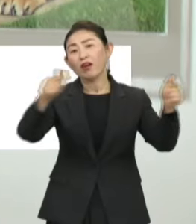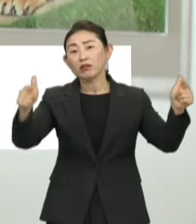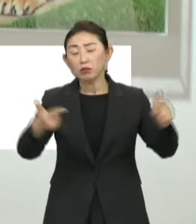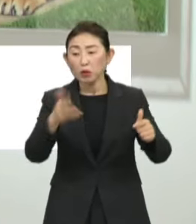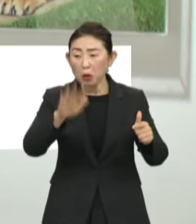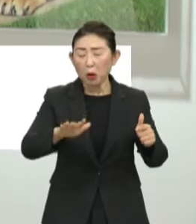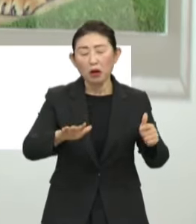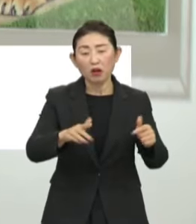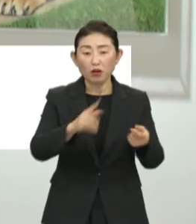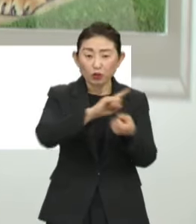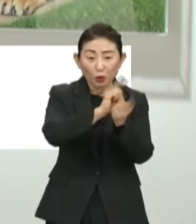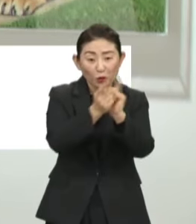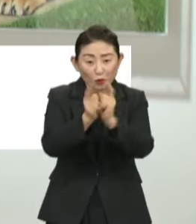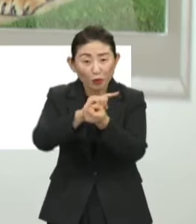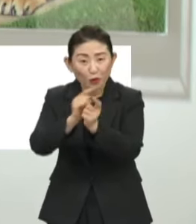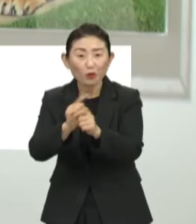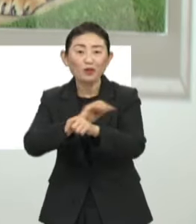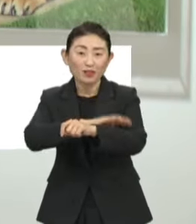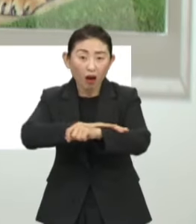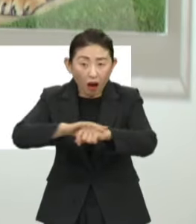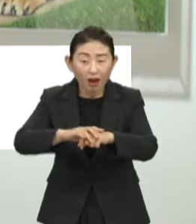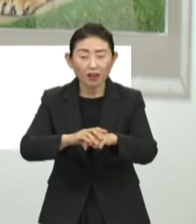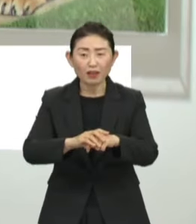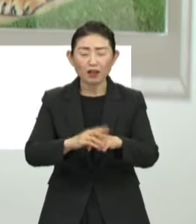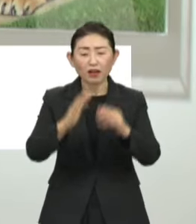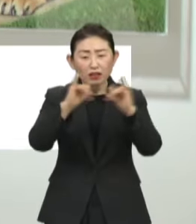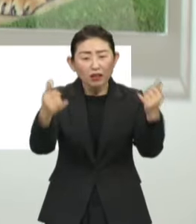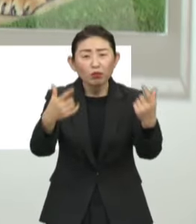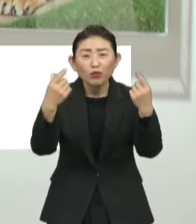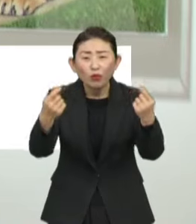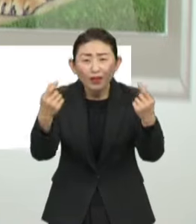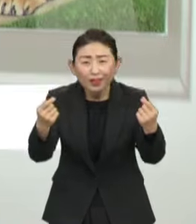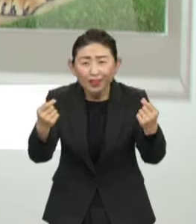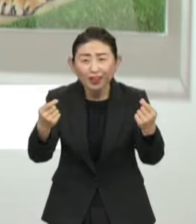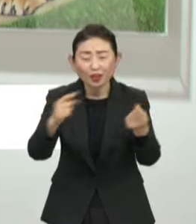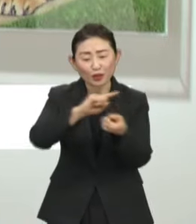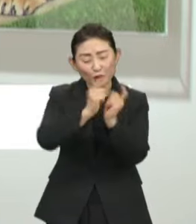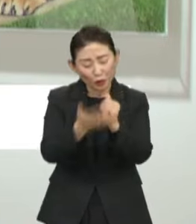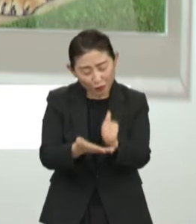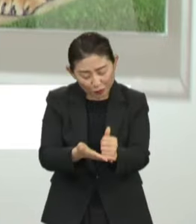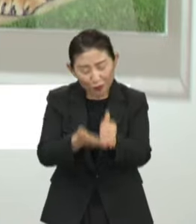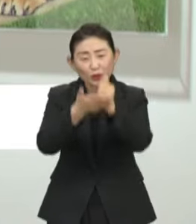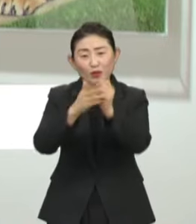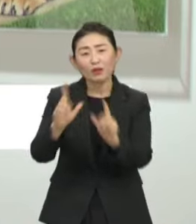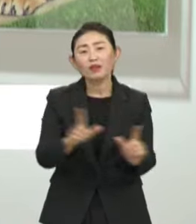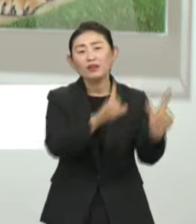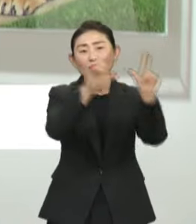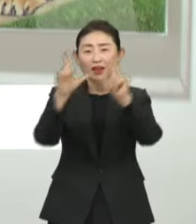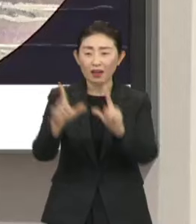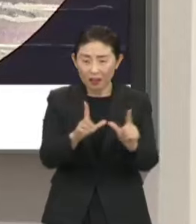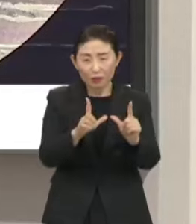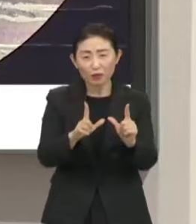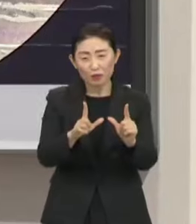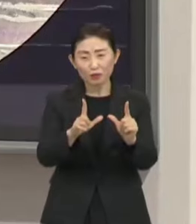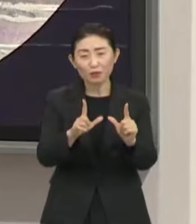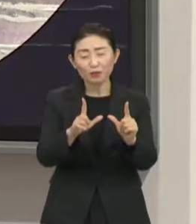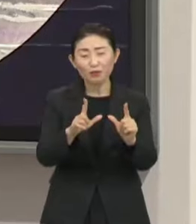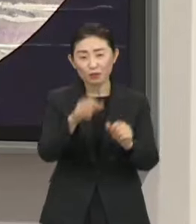공존하는 모습을 보여줌으로써 우리들도 작품 속 동물들처럼 서로를 존중하고 공존하고자